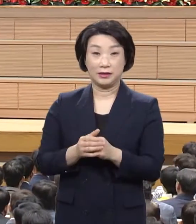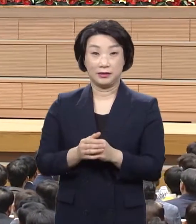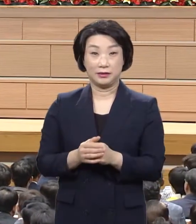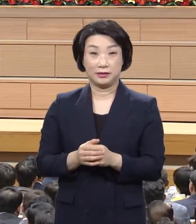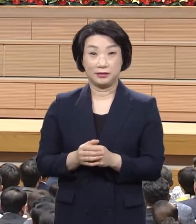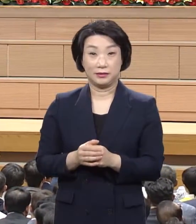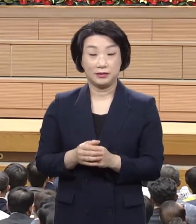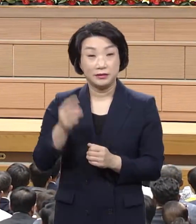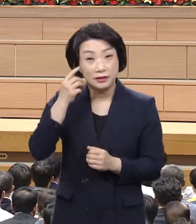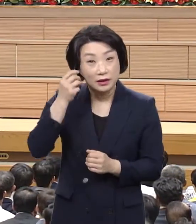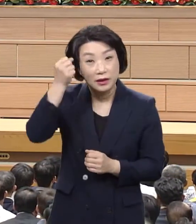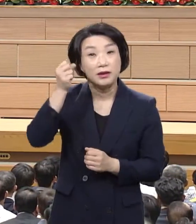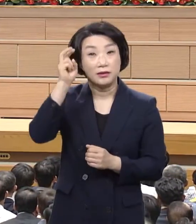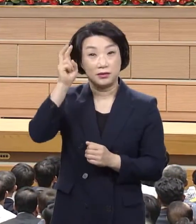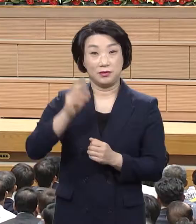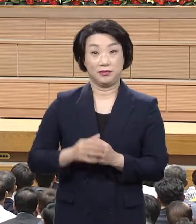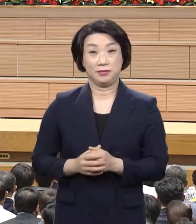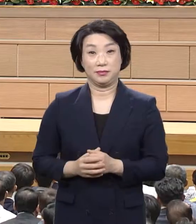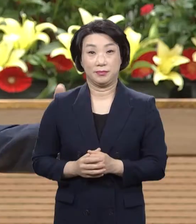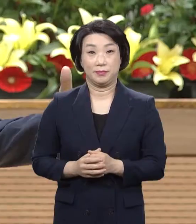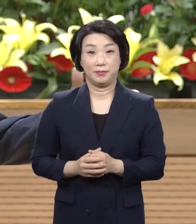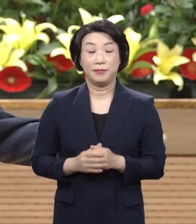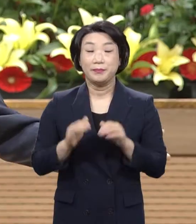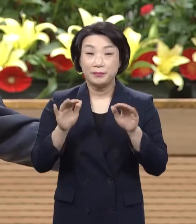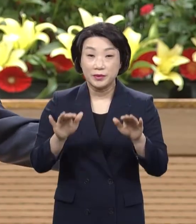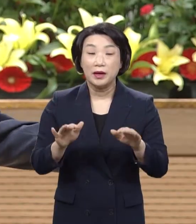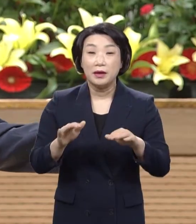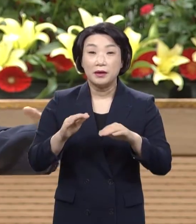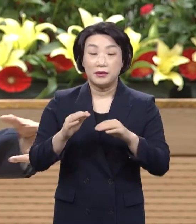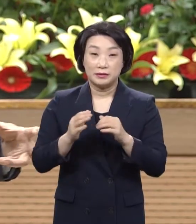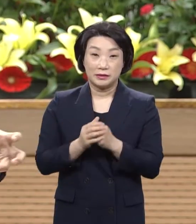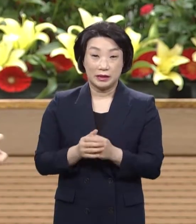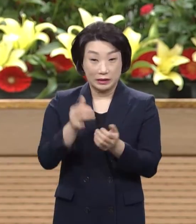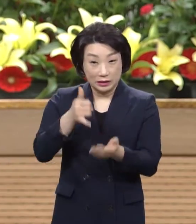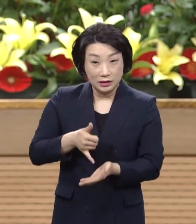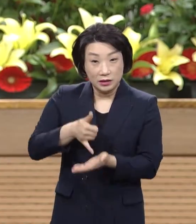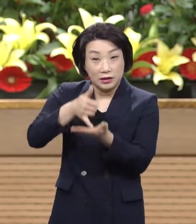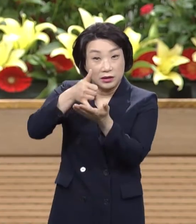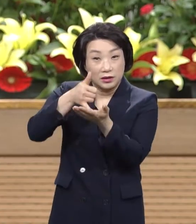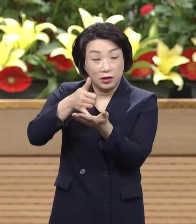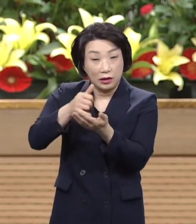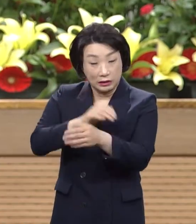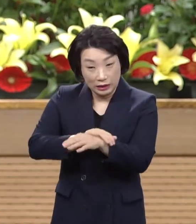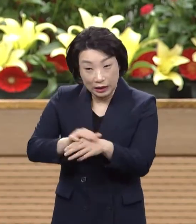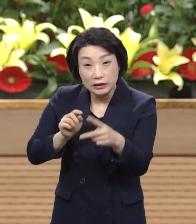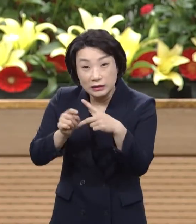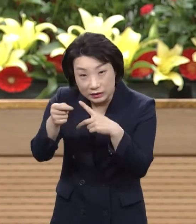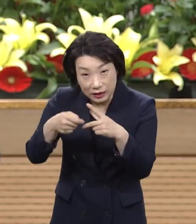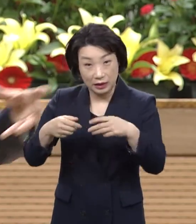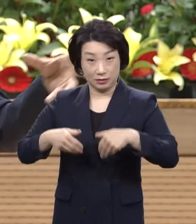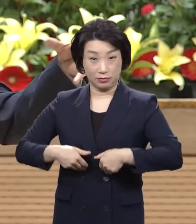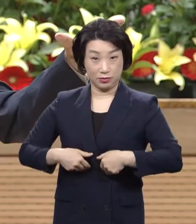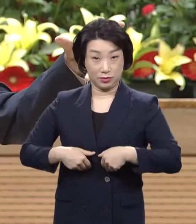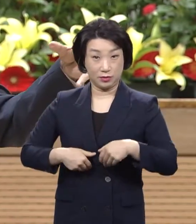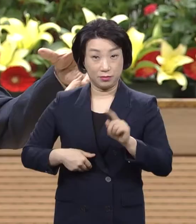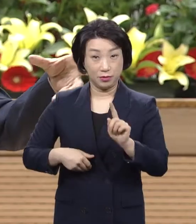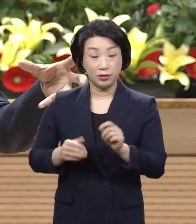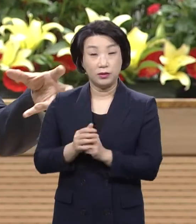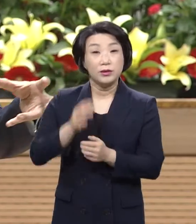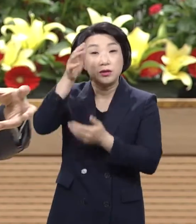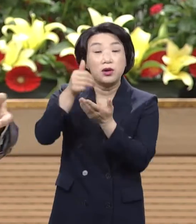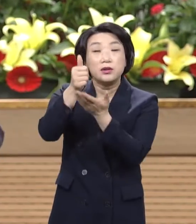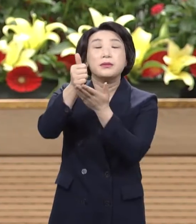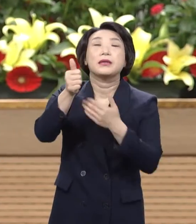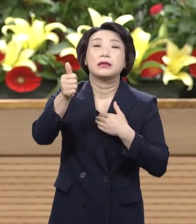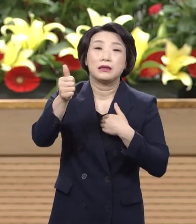라고 생각할 수 있지만 이 말을 인격적으로 잘 해석하면